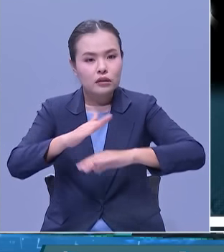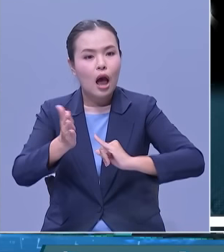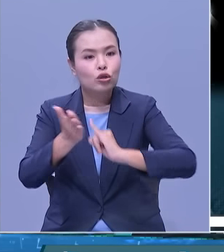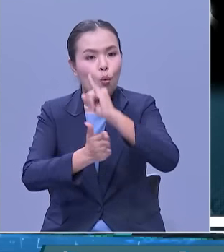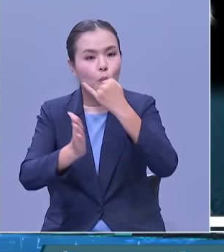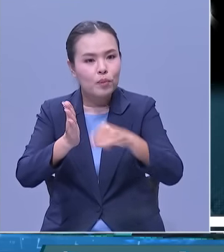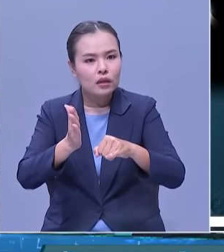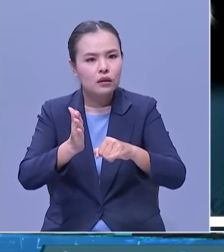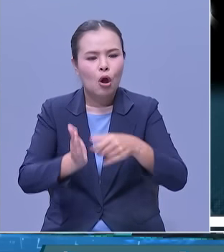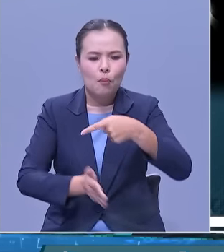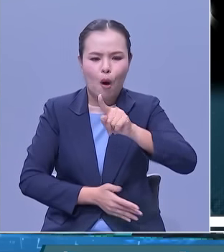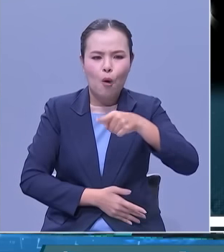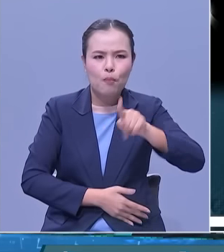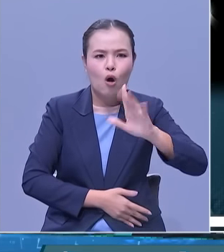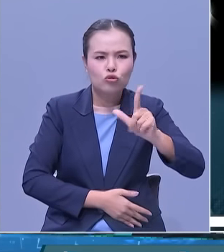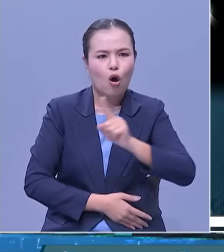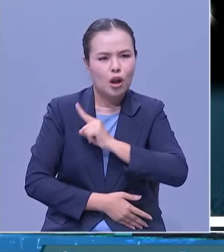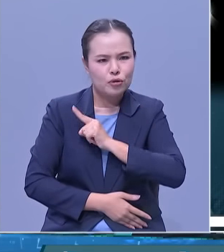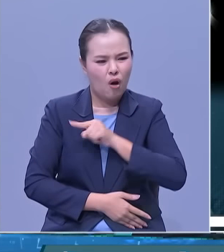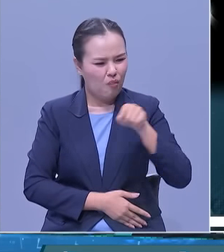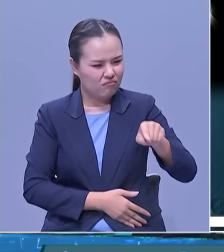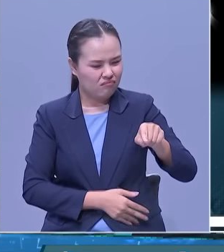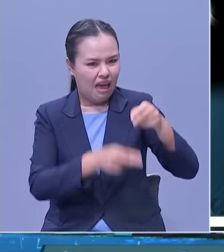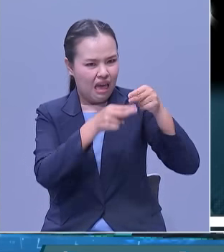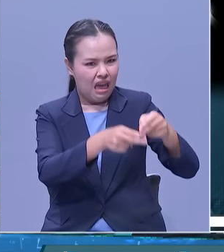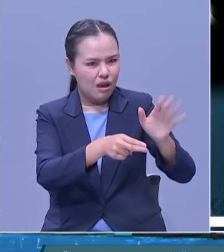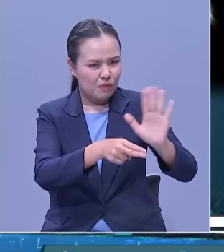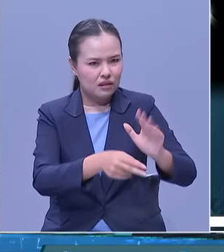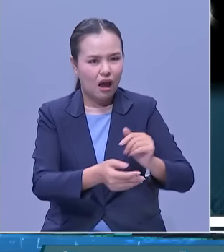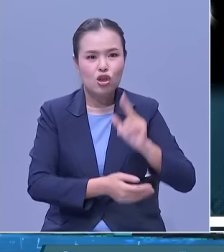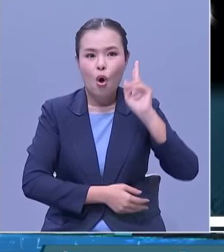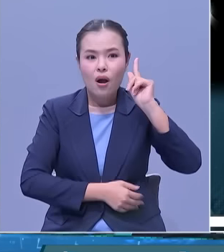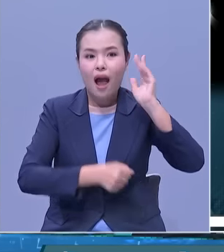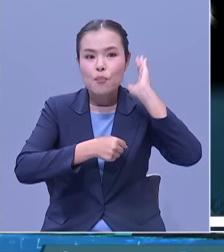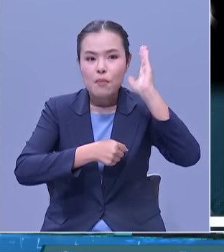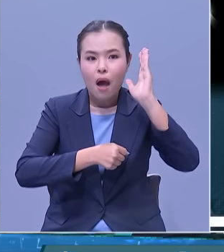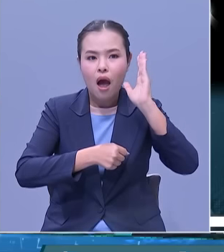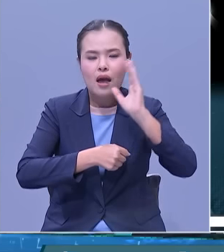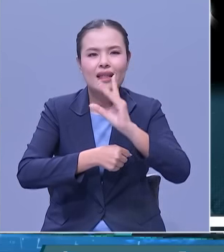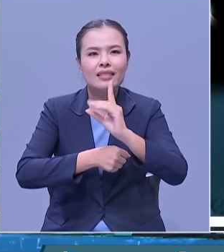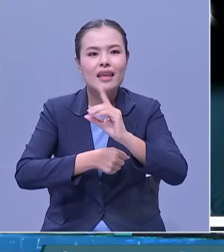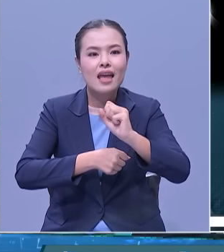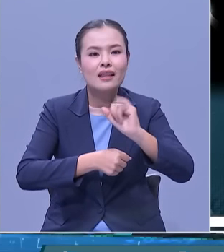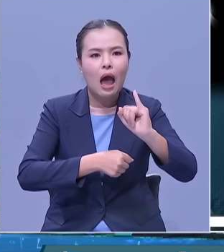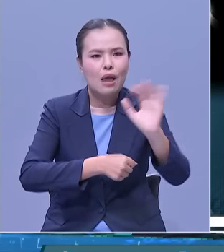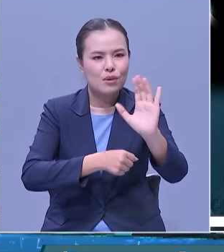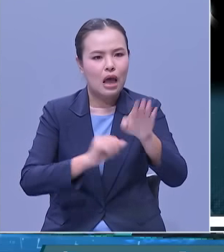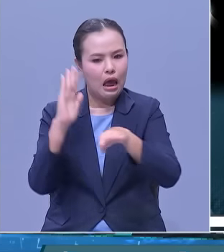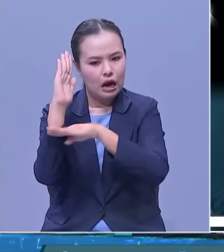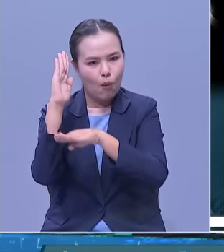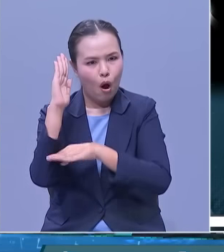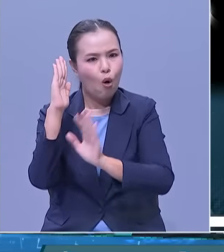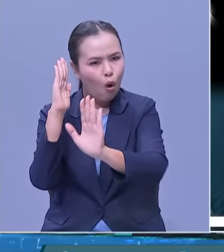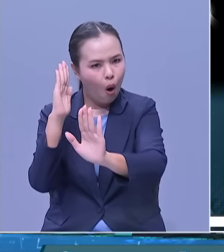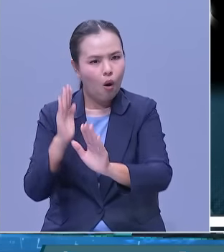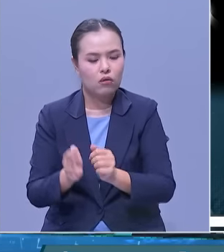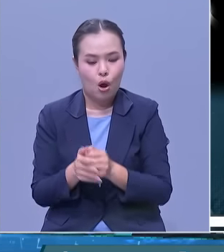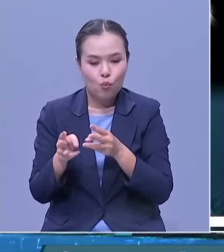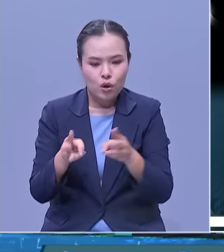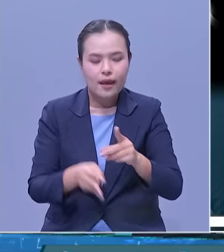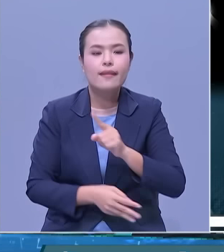ปช.ชี ้ ไม่หน้าที่คุณมาเสนอข่าวทำ PR กบอะไร ตามขั้นตอนต้องเป็นอย่างนั้น คุณ